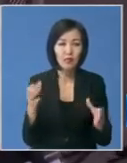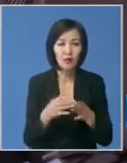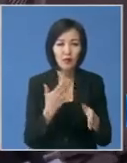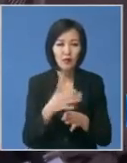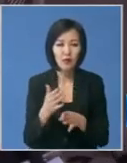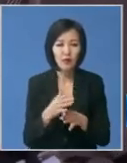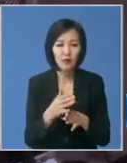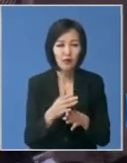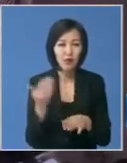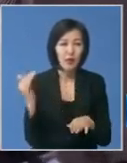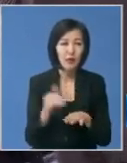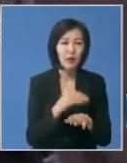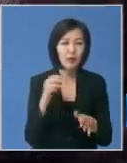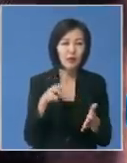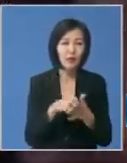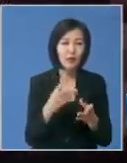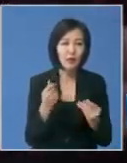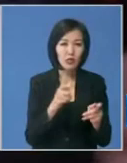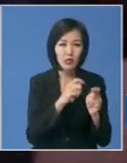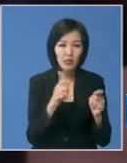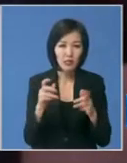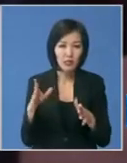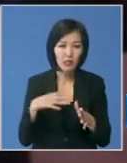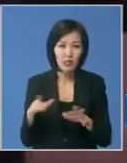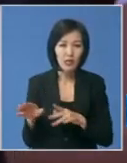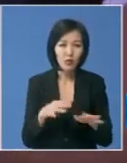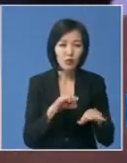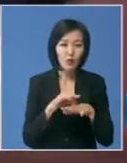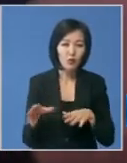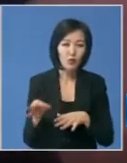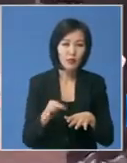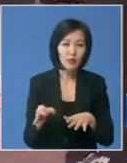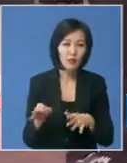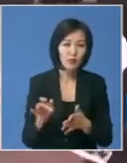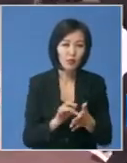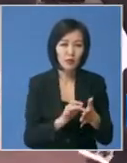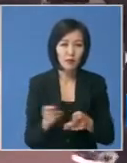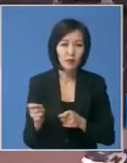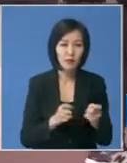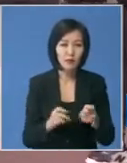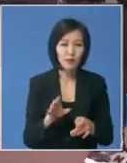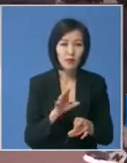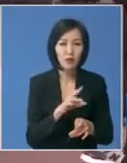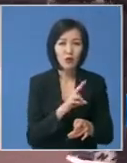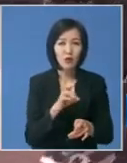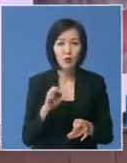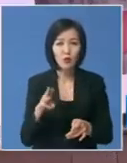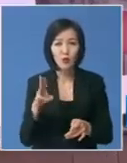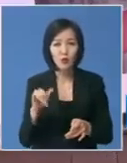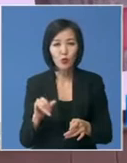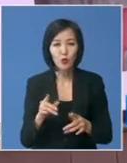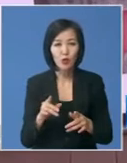Жүлдегерлерге мақтау қағаздары мен ақшалай сыйлықтар табыс етілді. Шараның өтуіне облыстық туризм басқармасы мен New Tour туристік компаниясы мұрындық